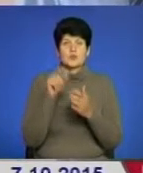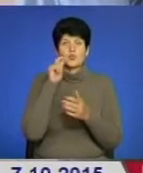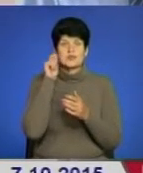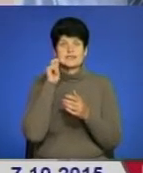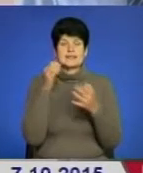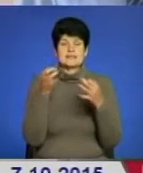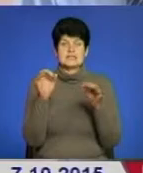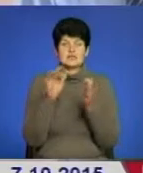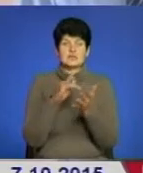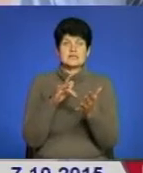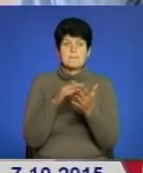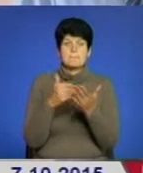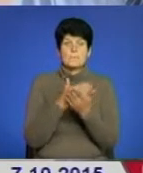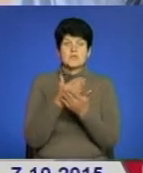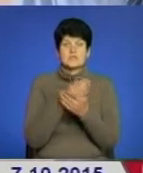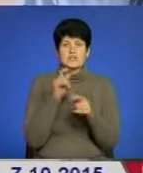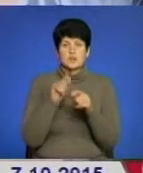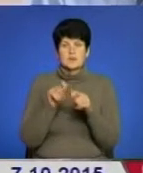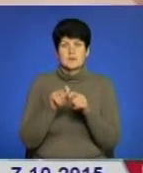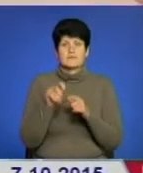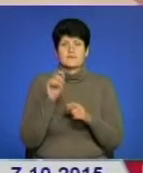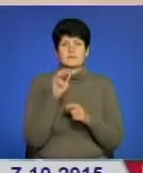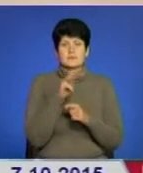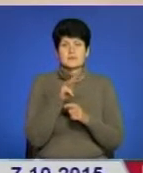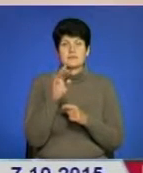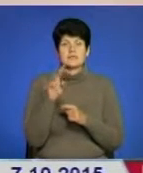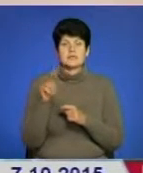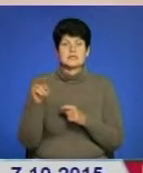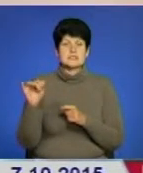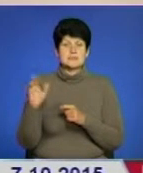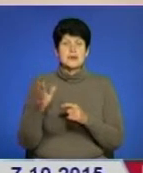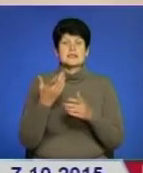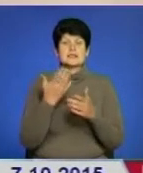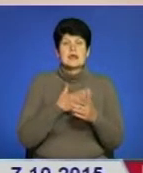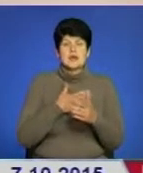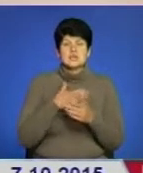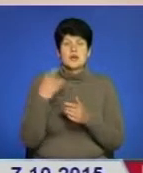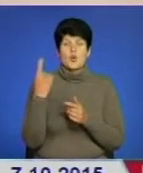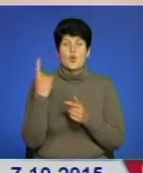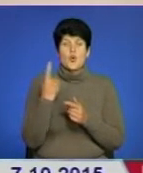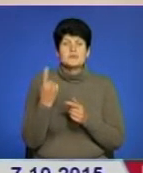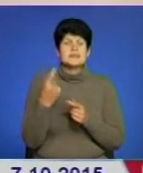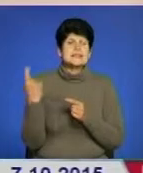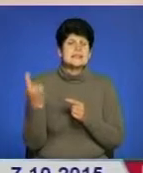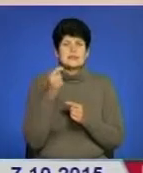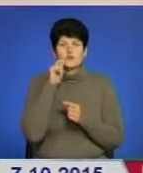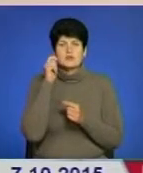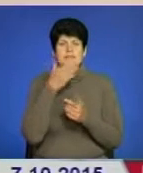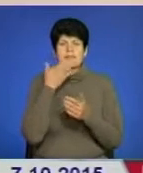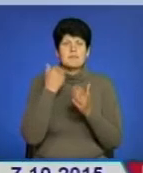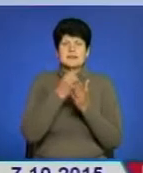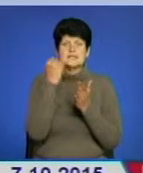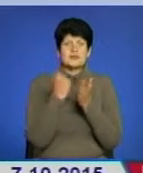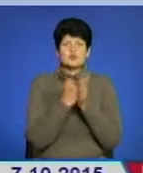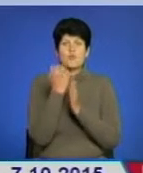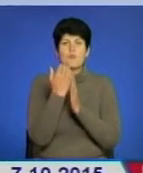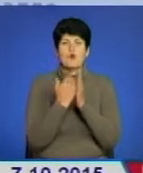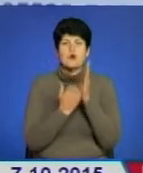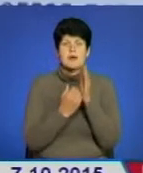центру політичних досліджень Максим Лациба. Наша область єдина в Україні і досі не має затвердженої програми